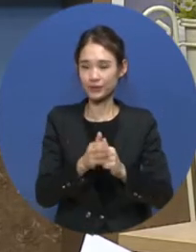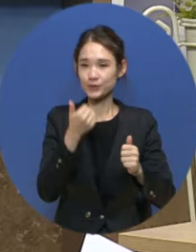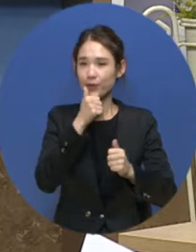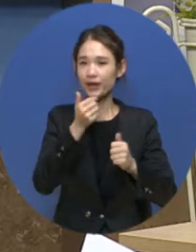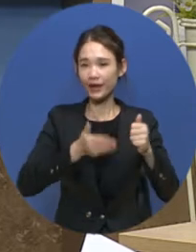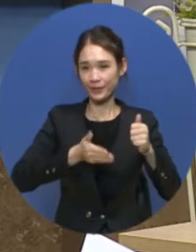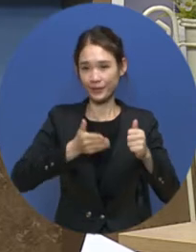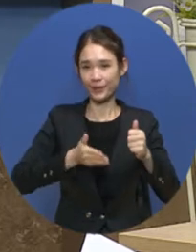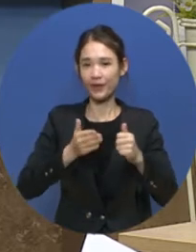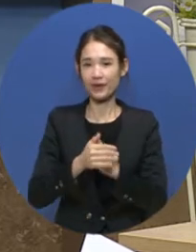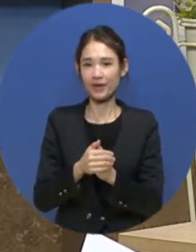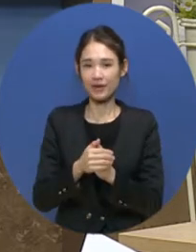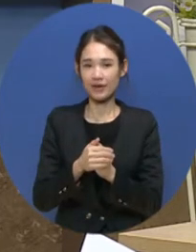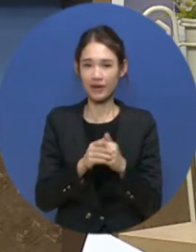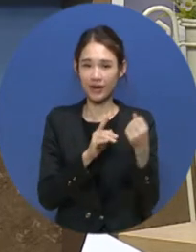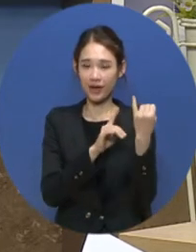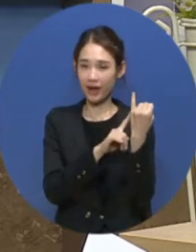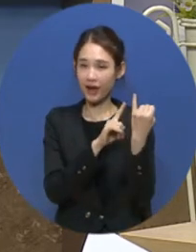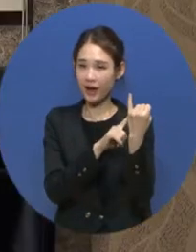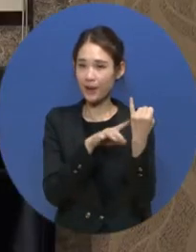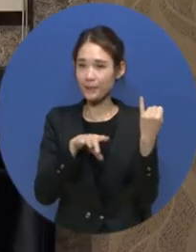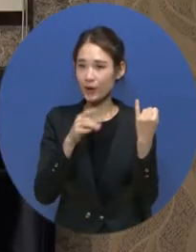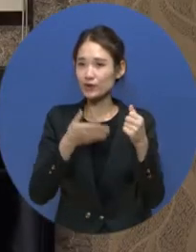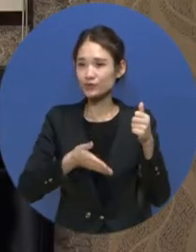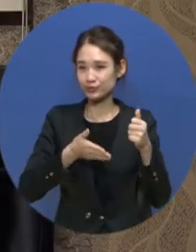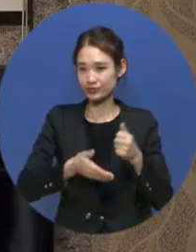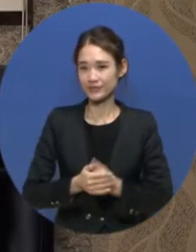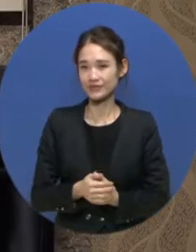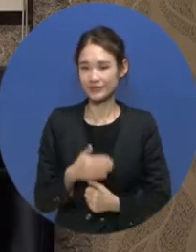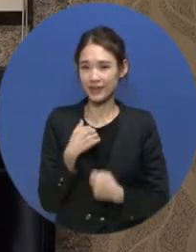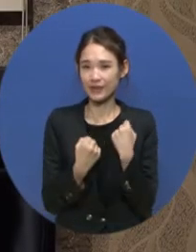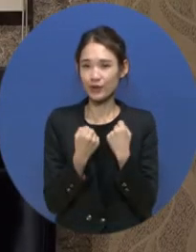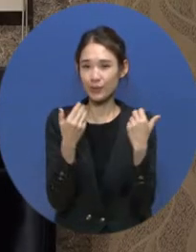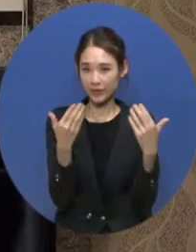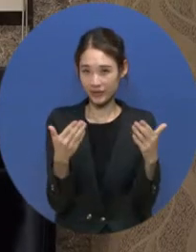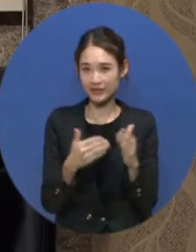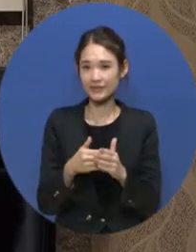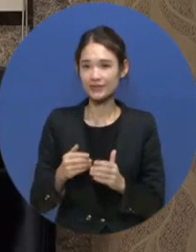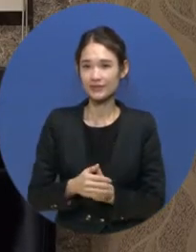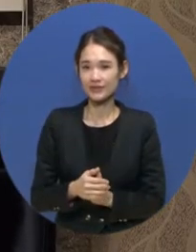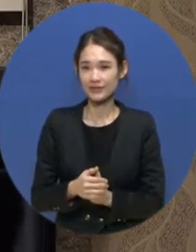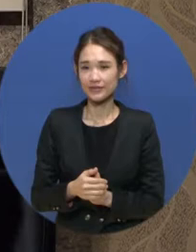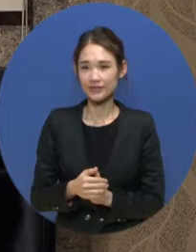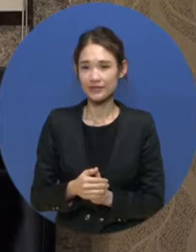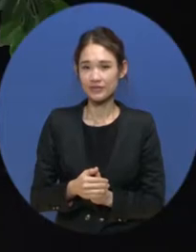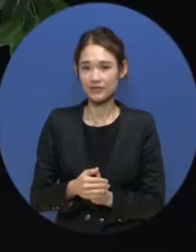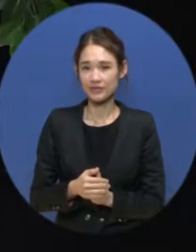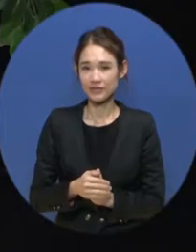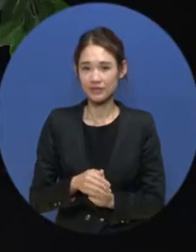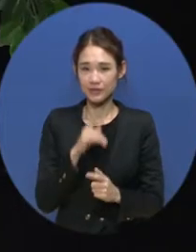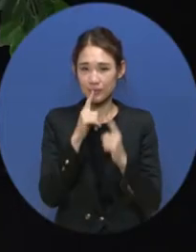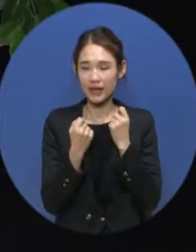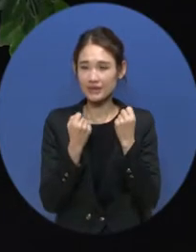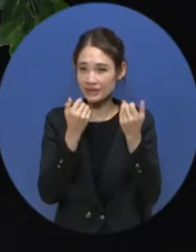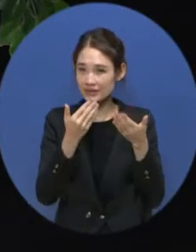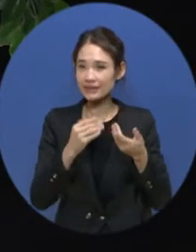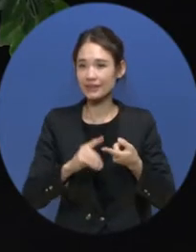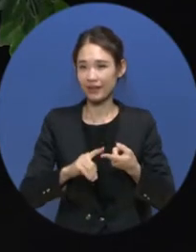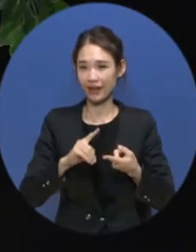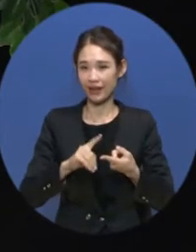소개 말씀 먼저 한 회장님부터 부탁드리겠습니다. 네, 제가 말씀드리겠습니다. 네. 말씀대로